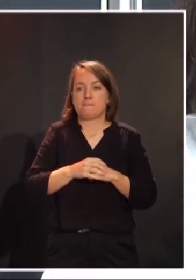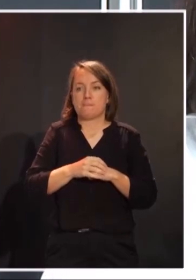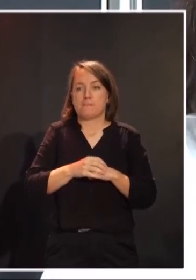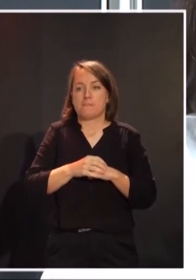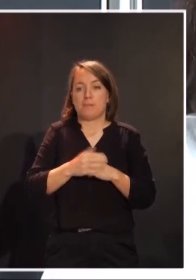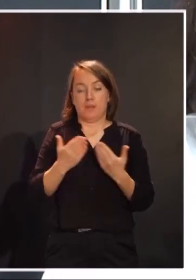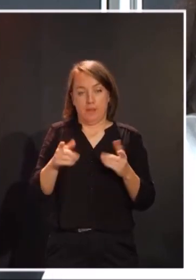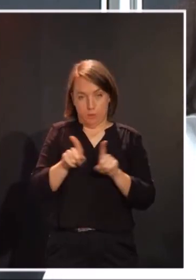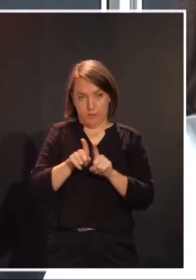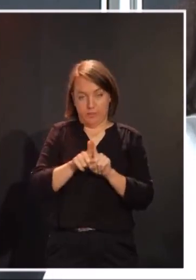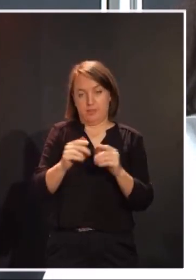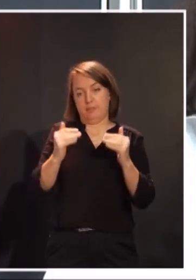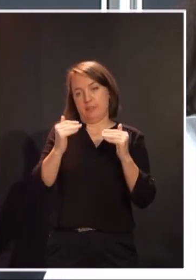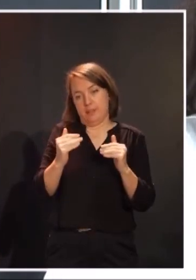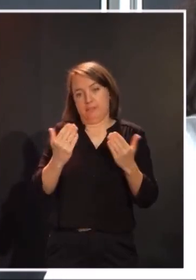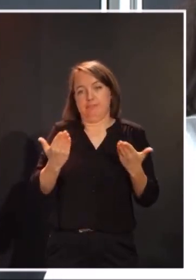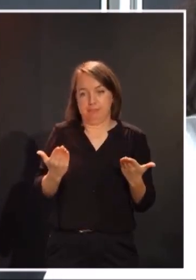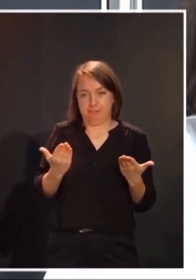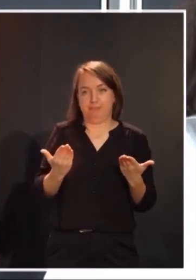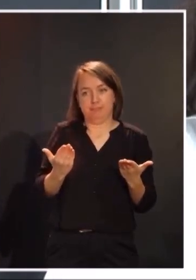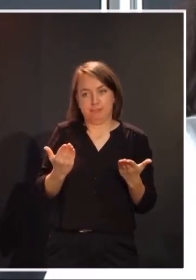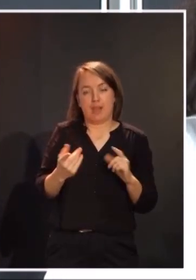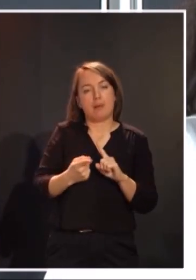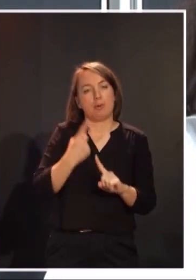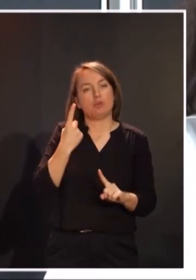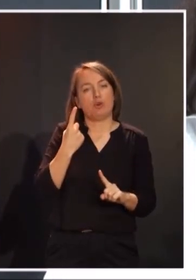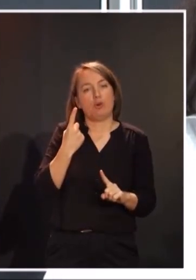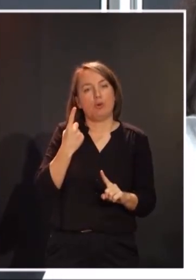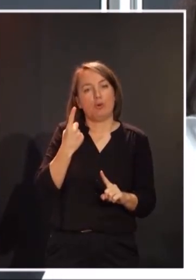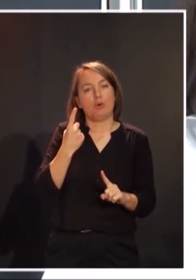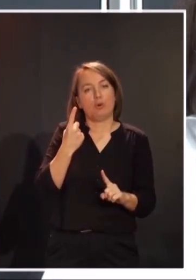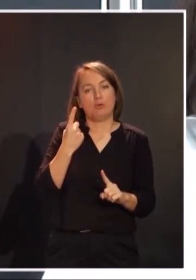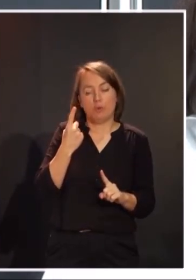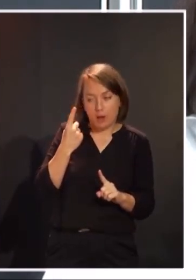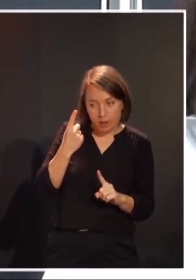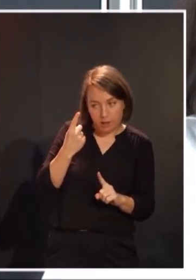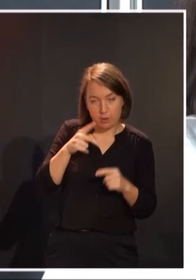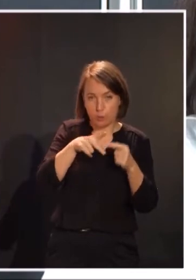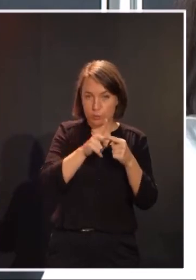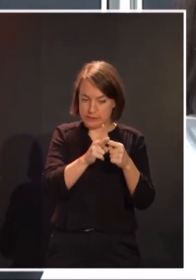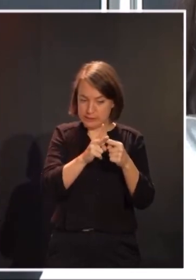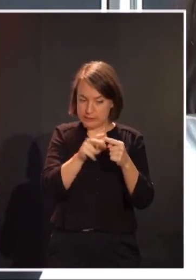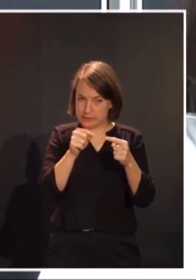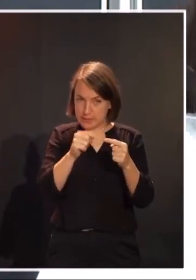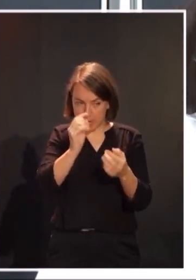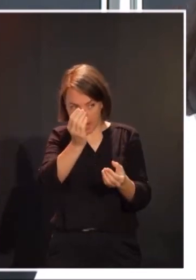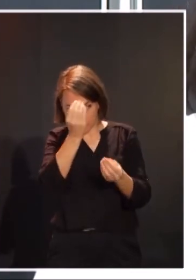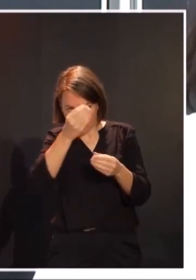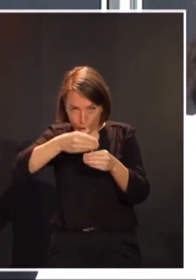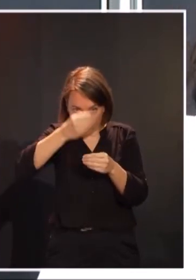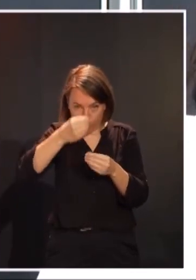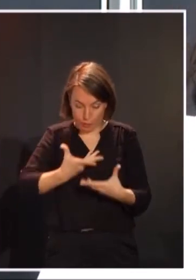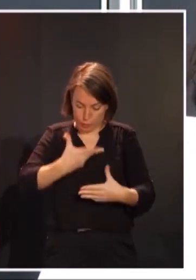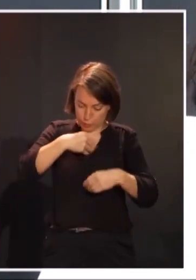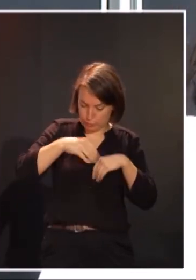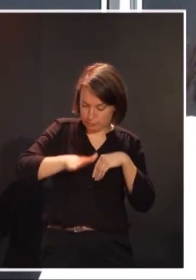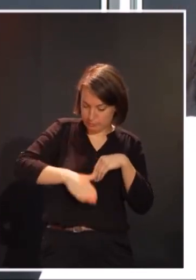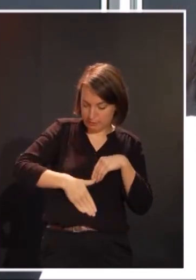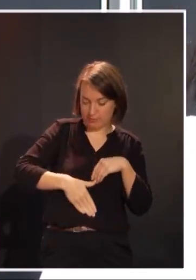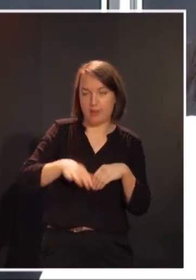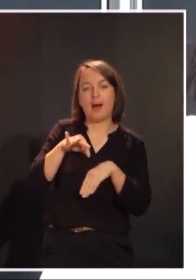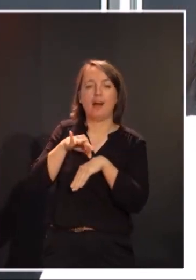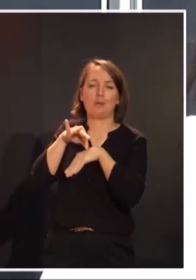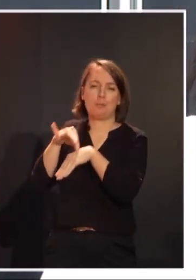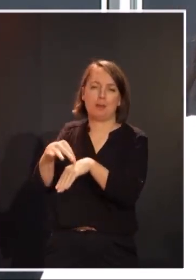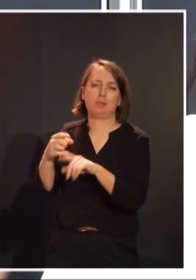l'importance également d'un accompagnement à la maîtrise de ces outils, à l'apprentissage de ces outils, bien